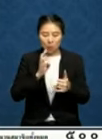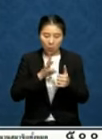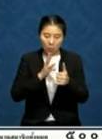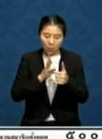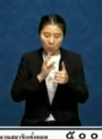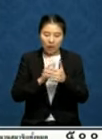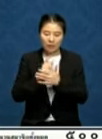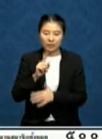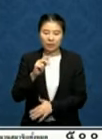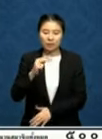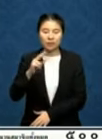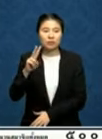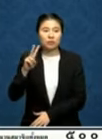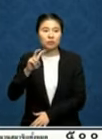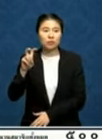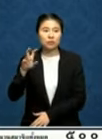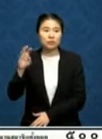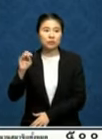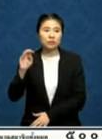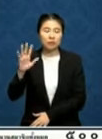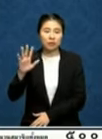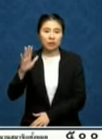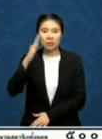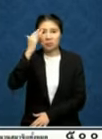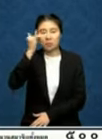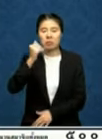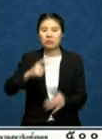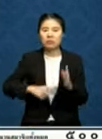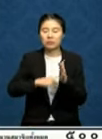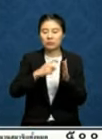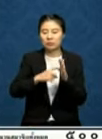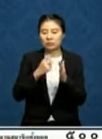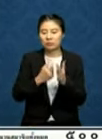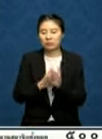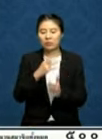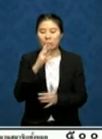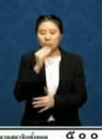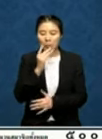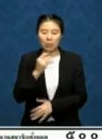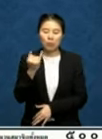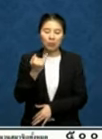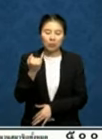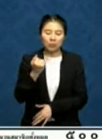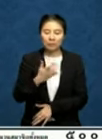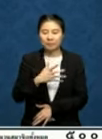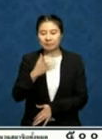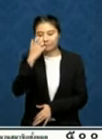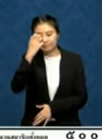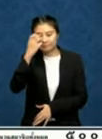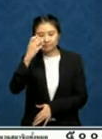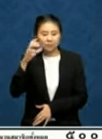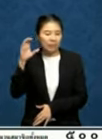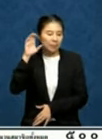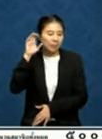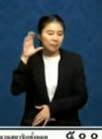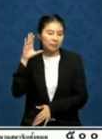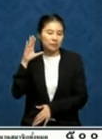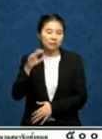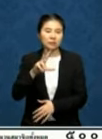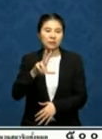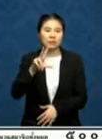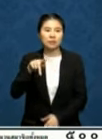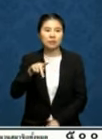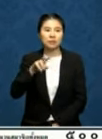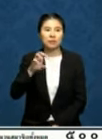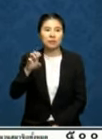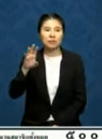1,245 คนสาเหตุหลักก็คือ 1 นะคะพฤติกรรมก้าวร้าวใช่ไหมคะ 3,824 คนการไม่เชื่อฟัง